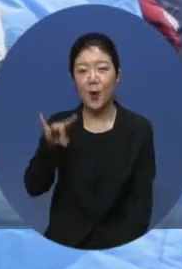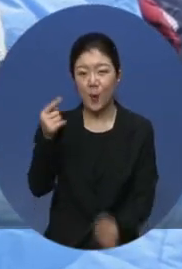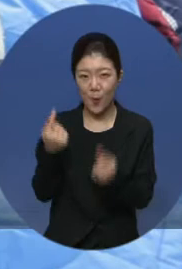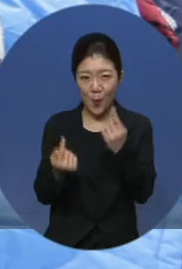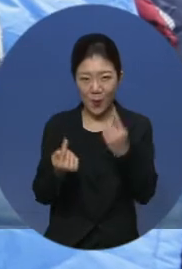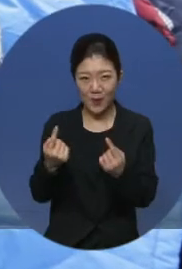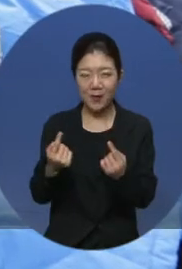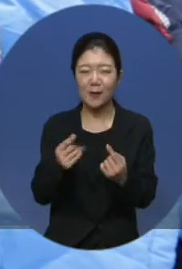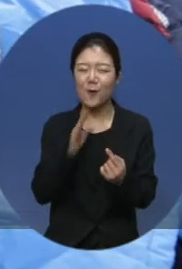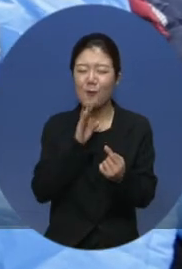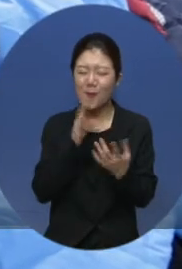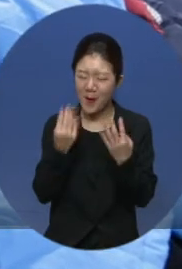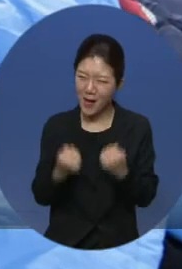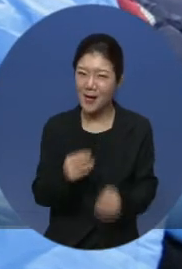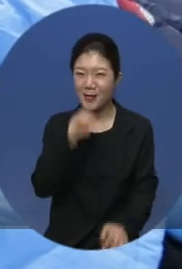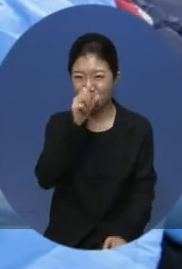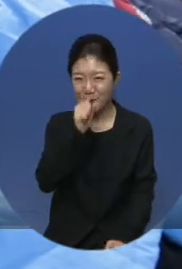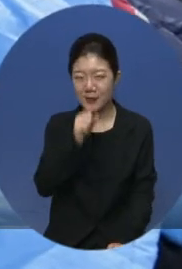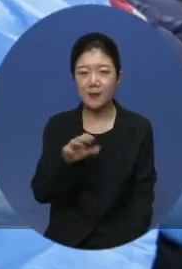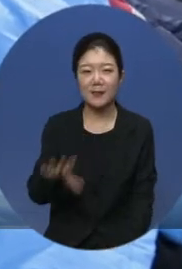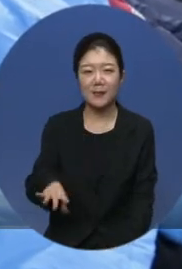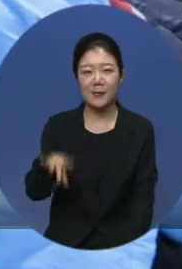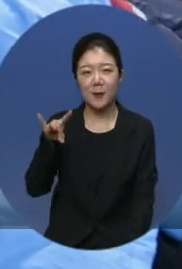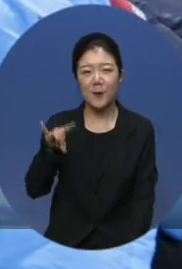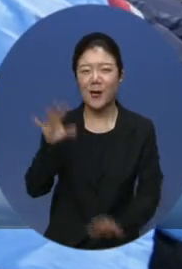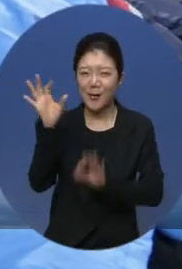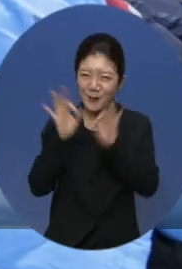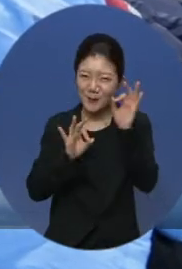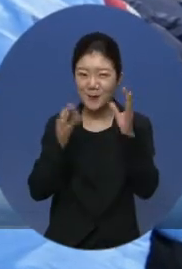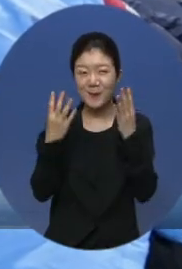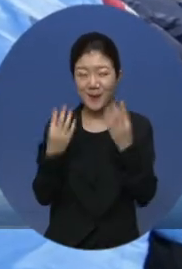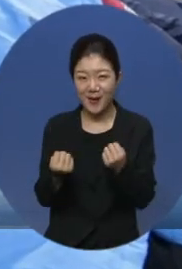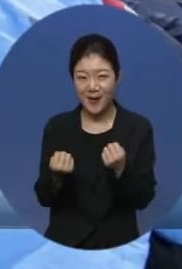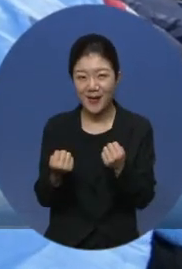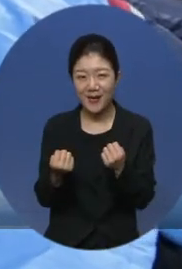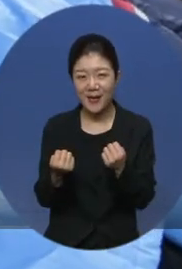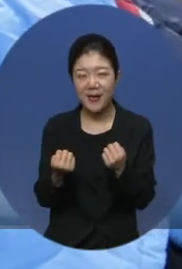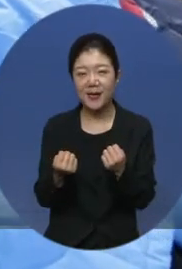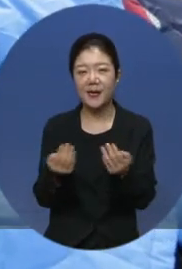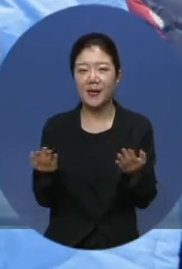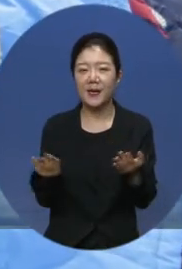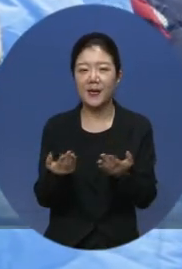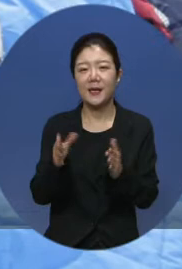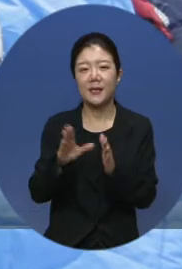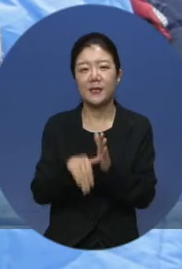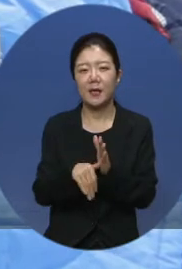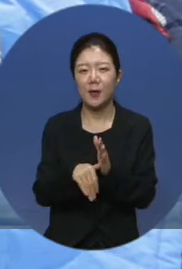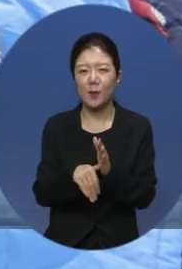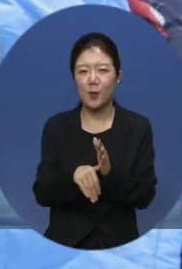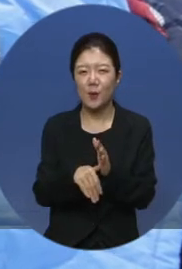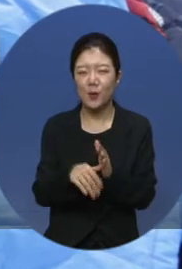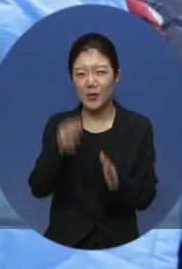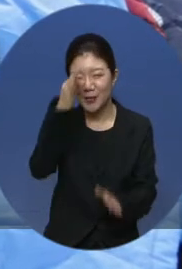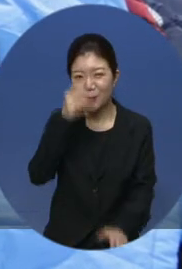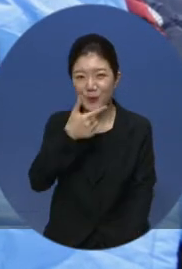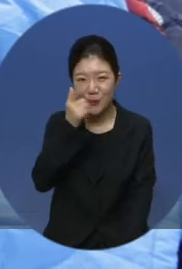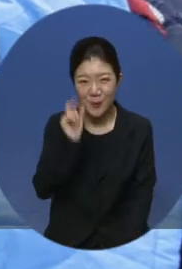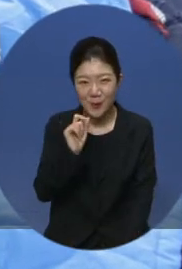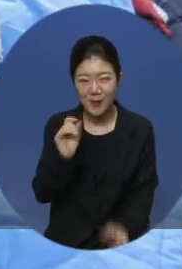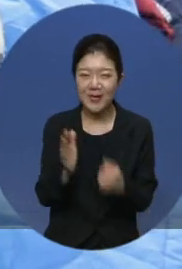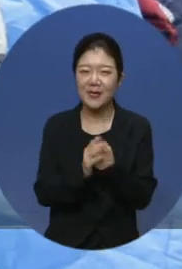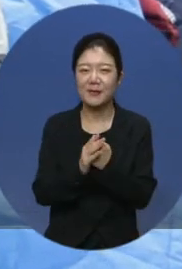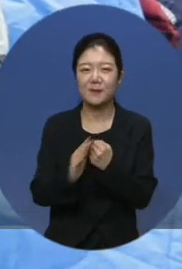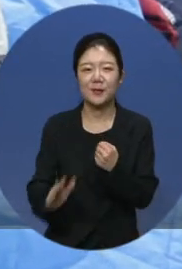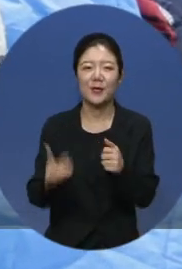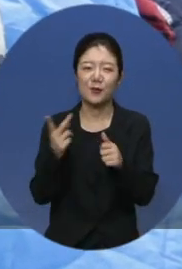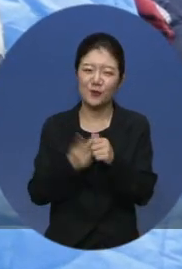처음보다는 굉장히 많이 나아지셨어요. 처음에는 실수도 많이 하셨고 이라는 부분에서 요령도 없으셨고 그래서